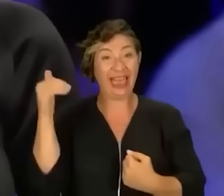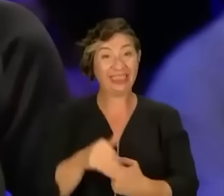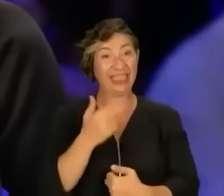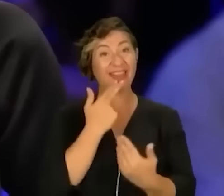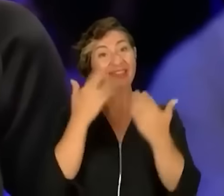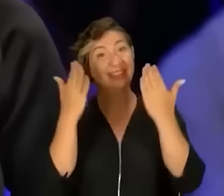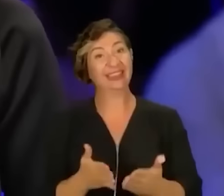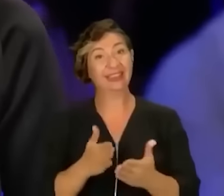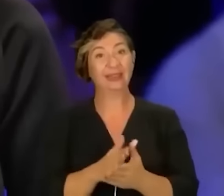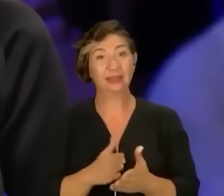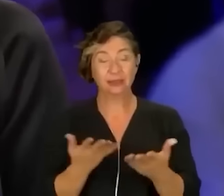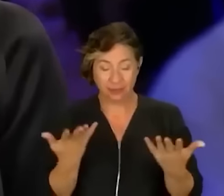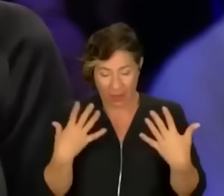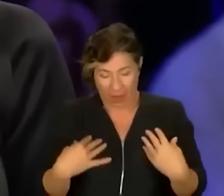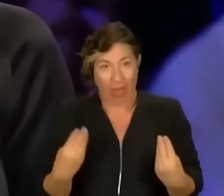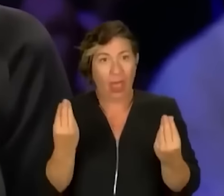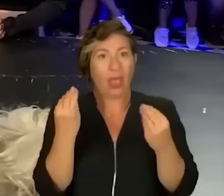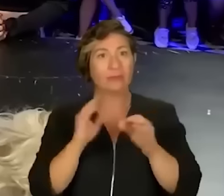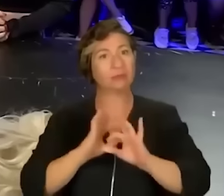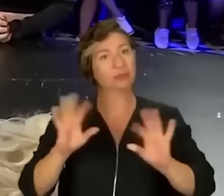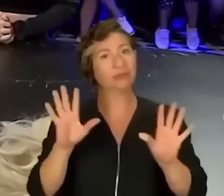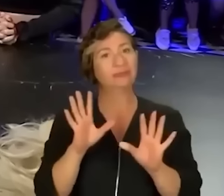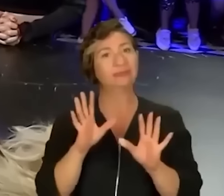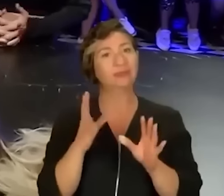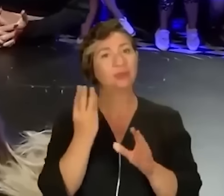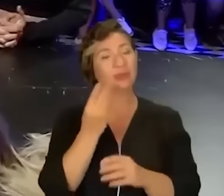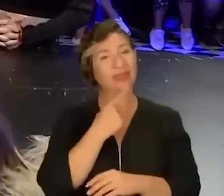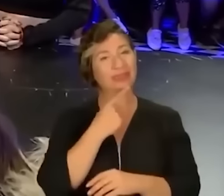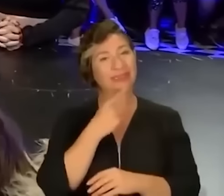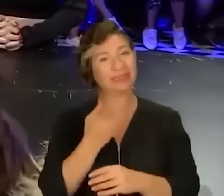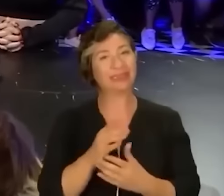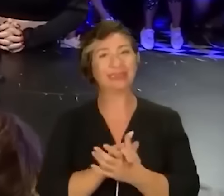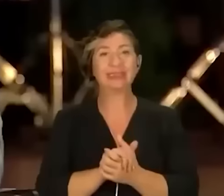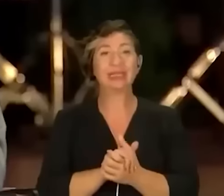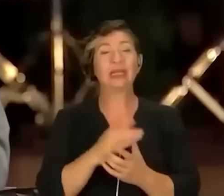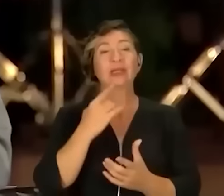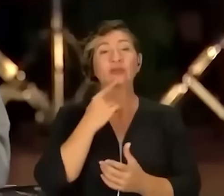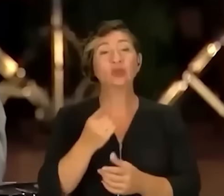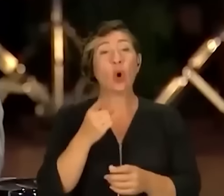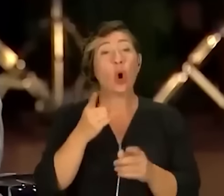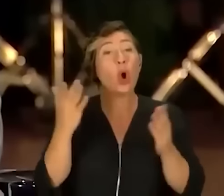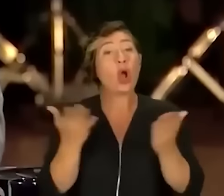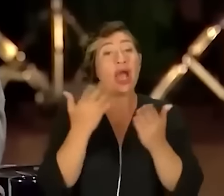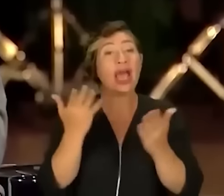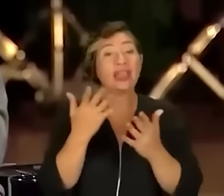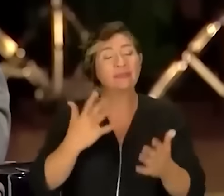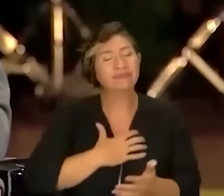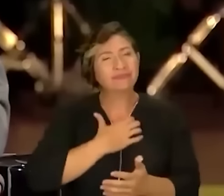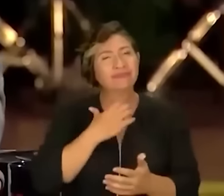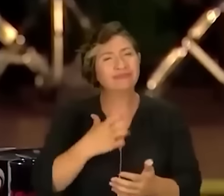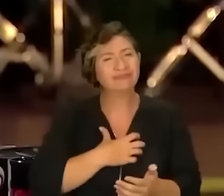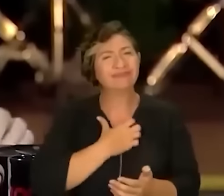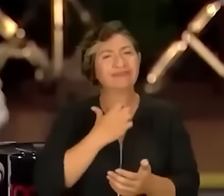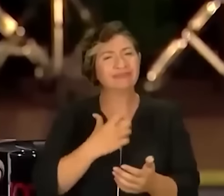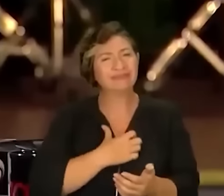kadın. Niye? Gayet iyi böyle her şey. Çok iyisiniz, çok tatlısınız. Yani yerinde. Diyorsun ki o kadar çok ıstırap çektim